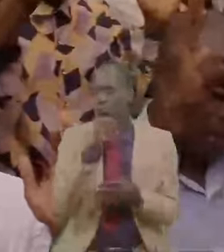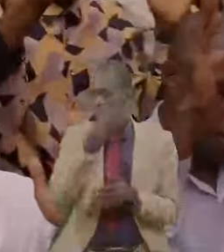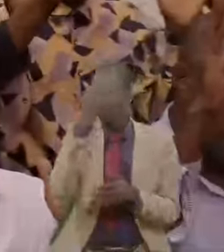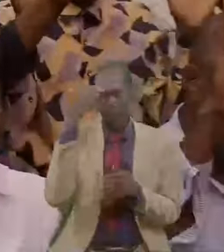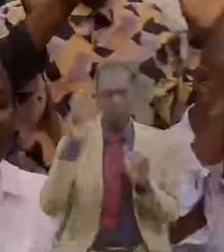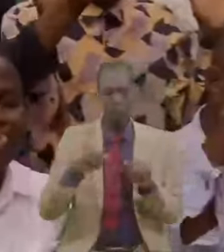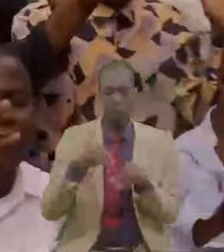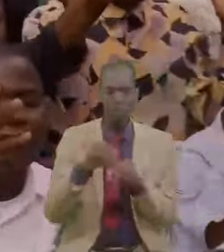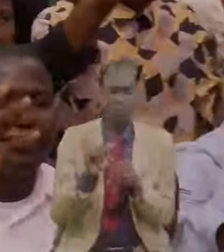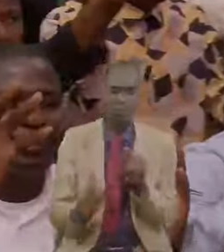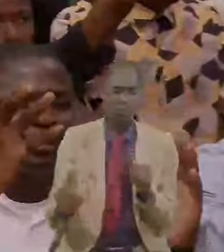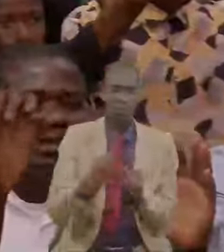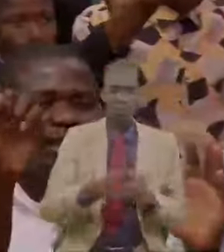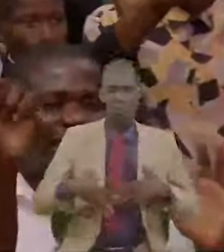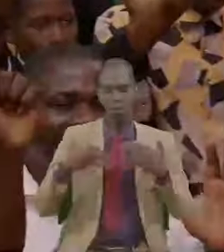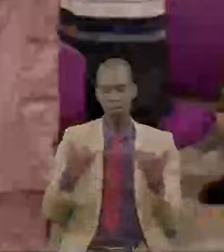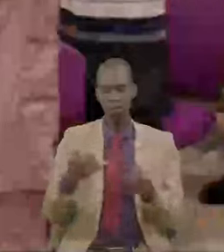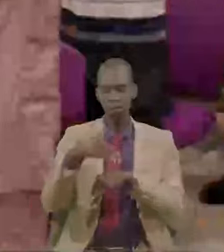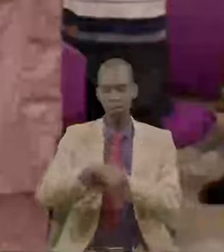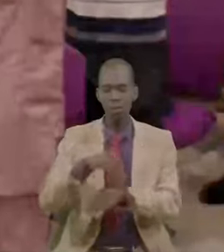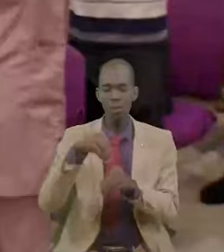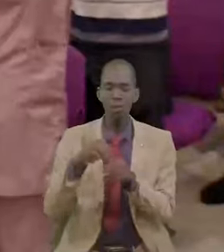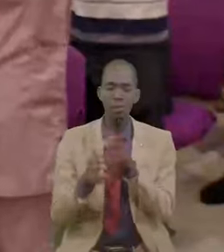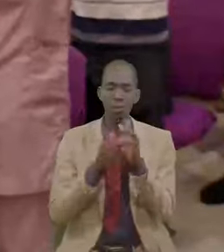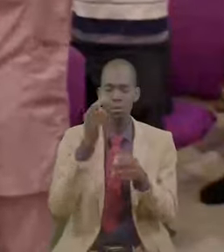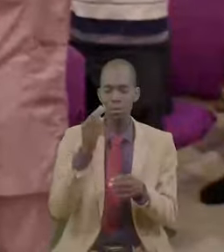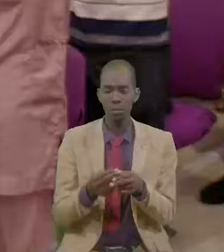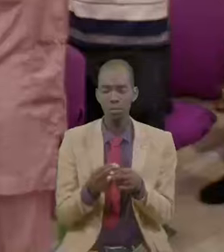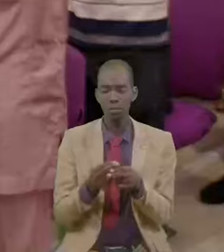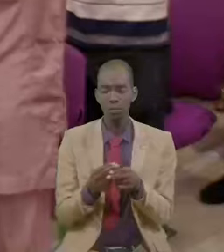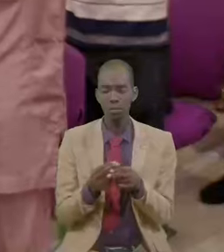d'inoubliable dans chaque vie ce soir au nom de Jésus-Christ.